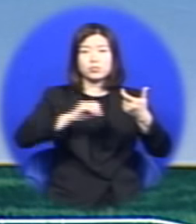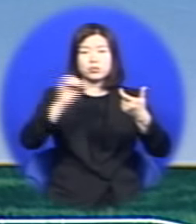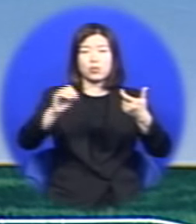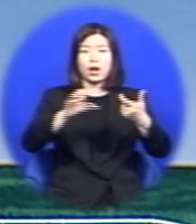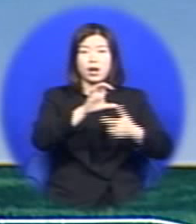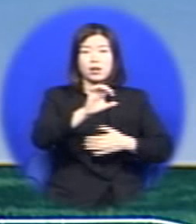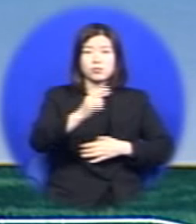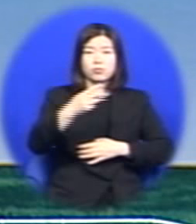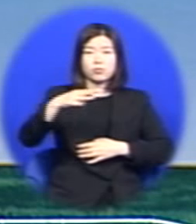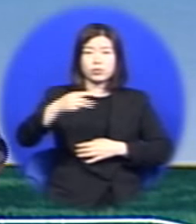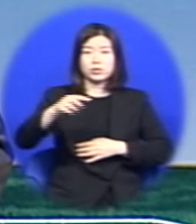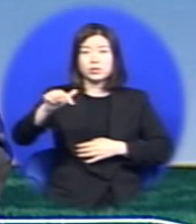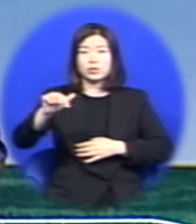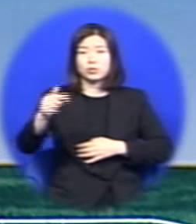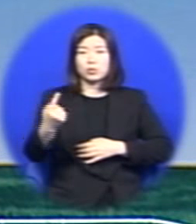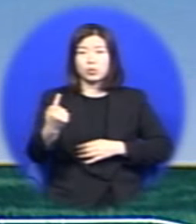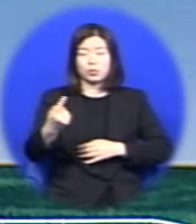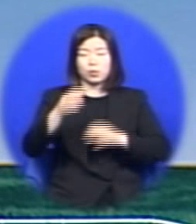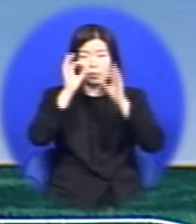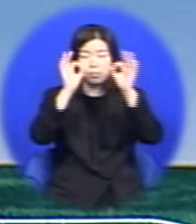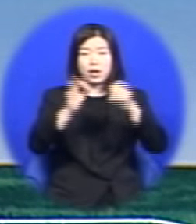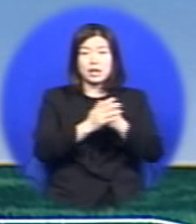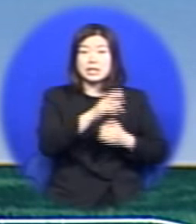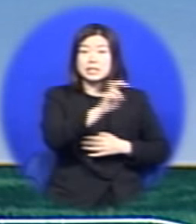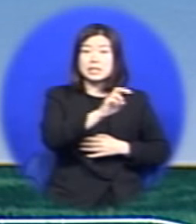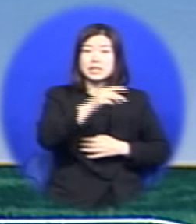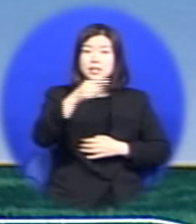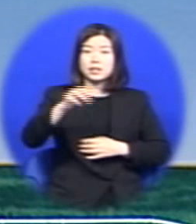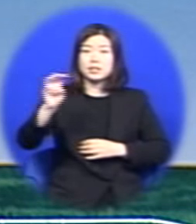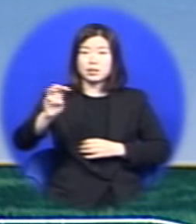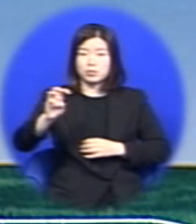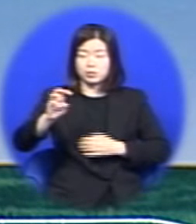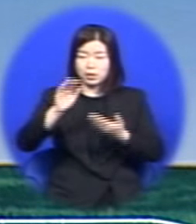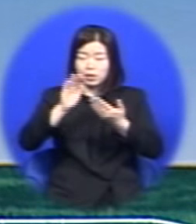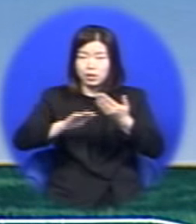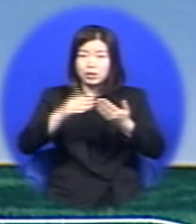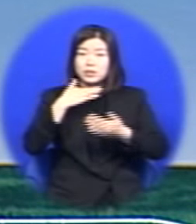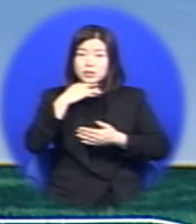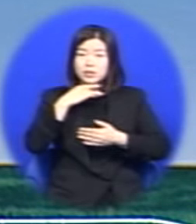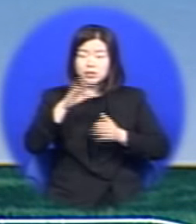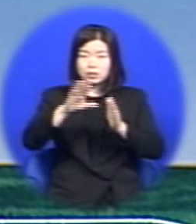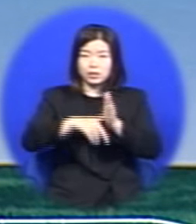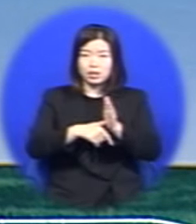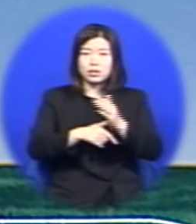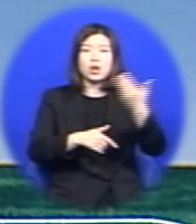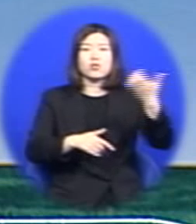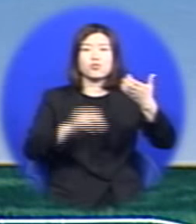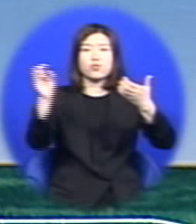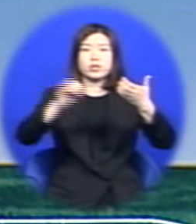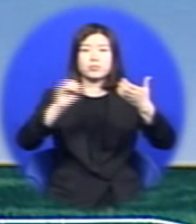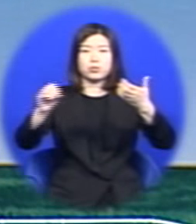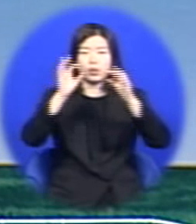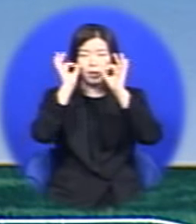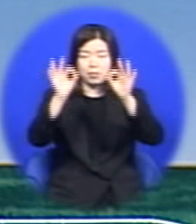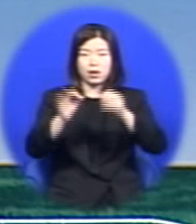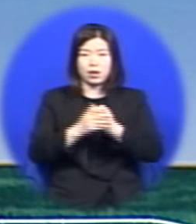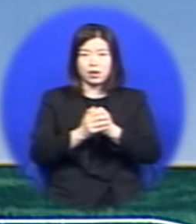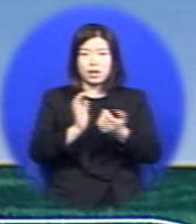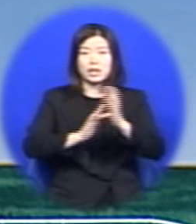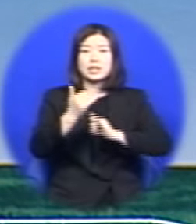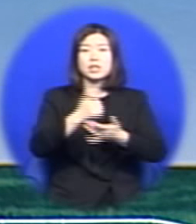봅니다. 20, 30대로 내려가면 거의 90%가 포르노물을 봅니다. 예수 믿는 사람.